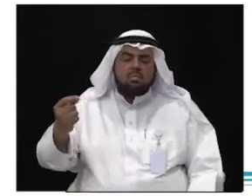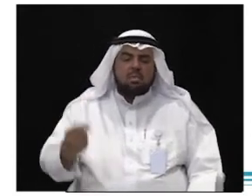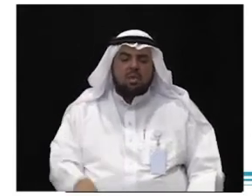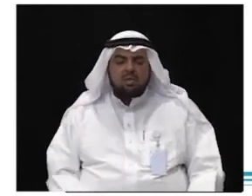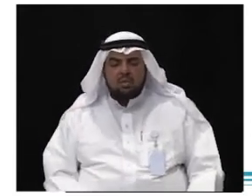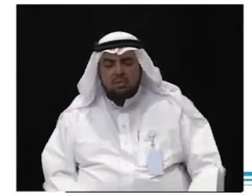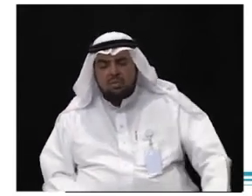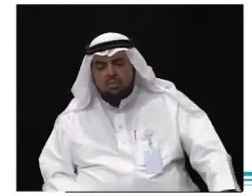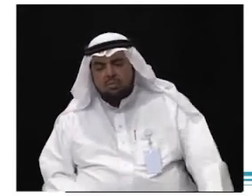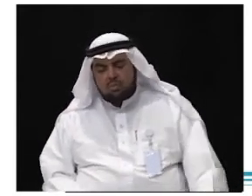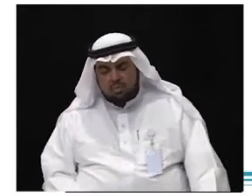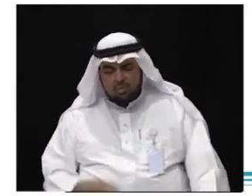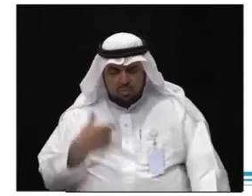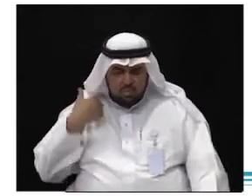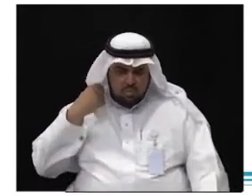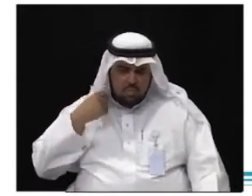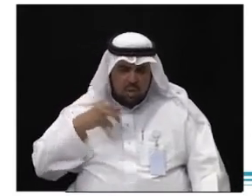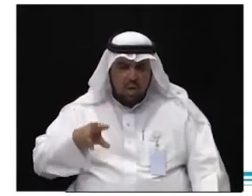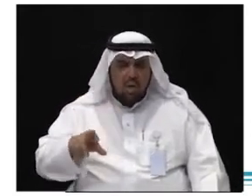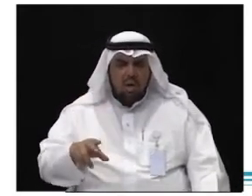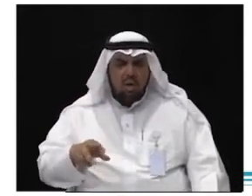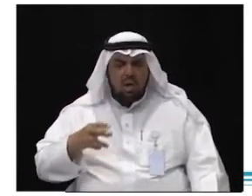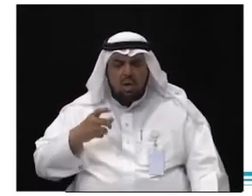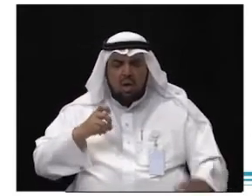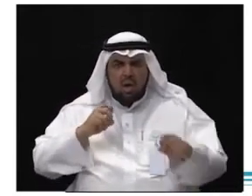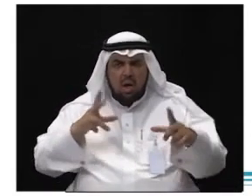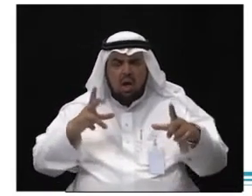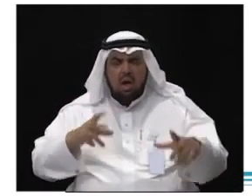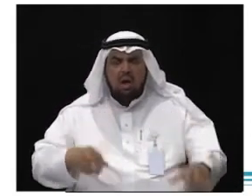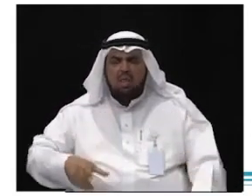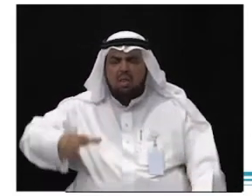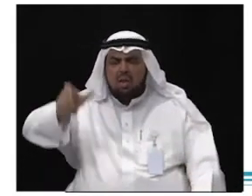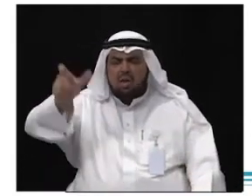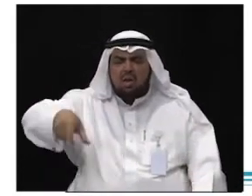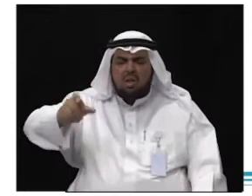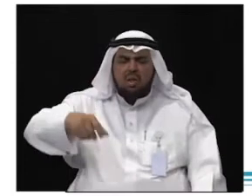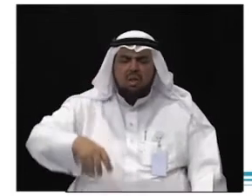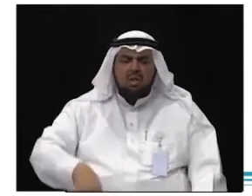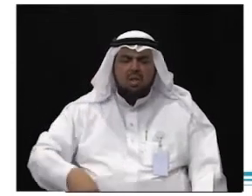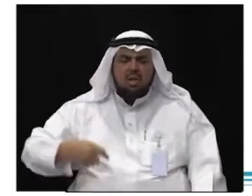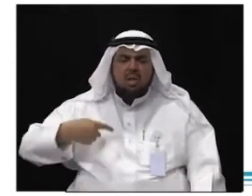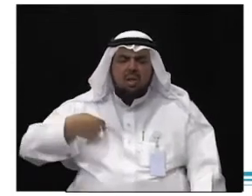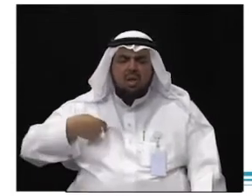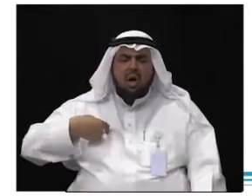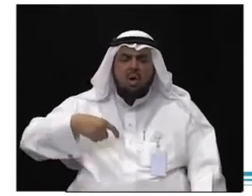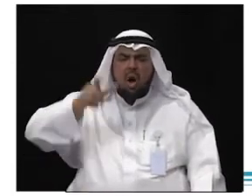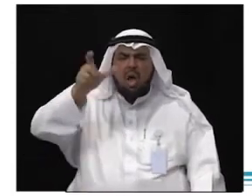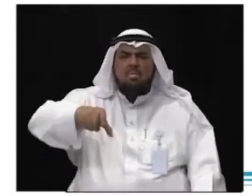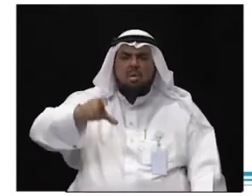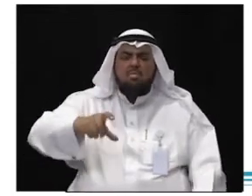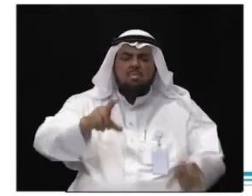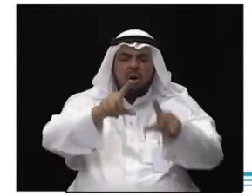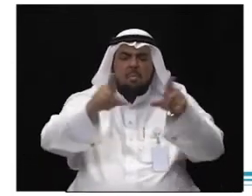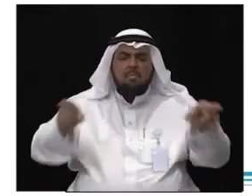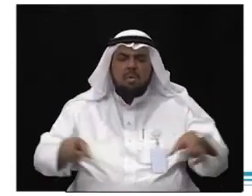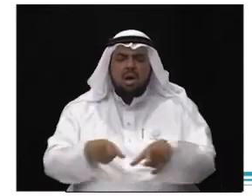والآن لاحظ عبد العزيز وجود العديد من القوائم داخل مربع الأدوات، فسأل نورة عن